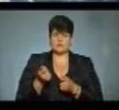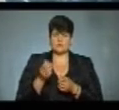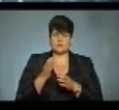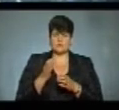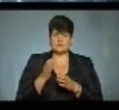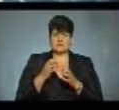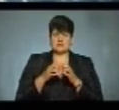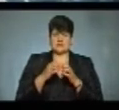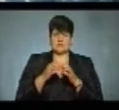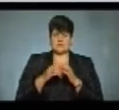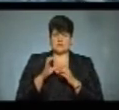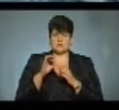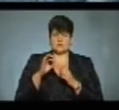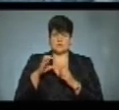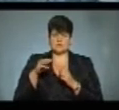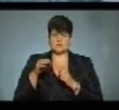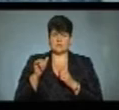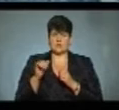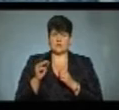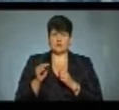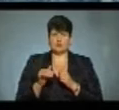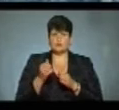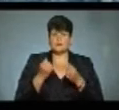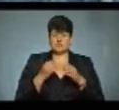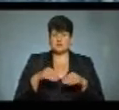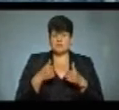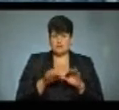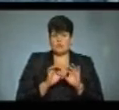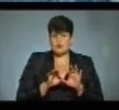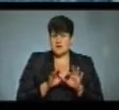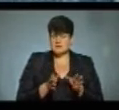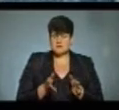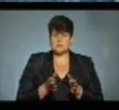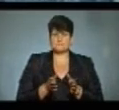посередині составу практично. І машиніст надав пояснення.